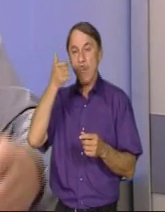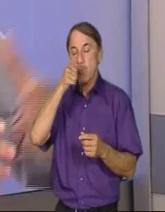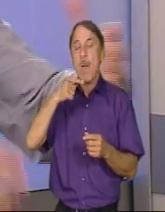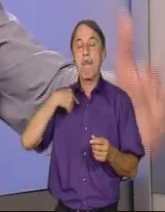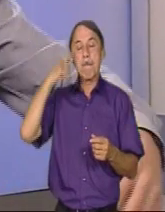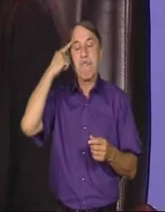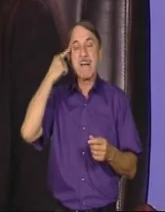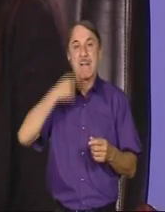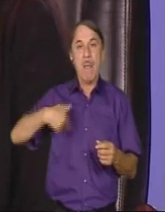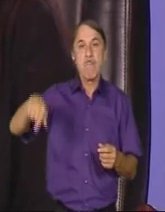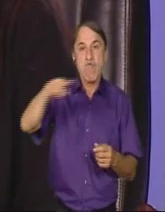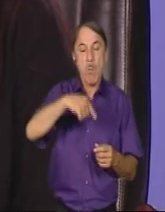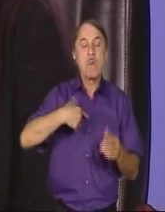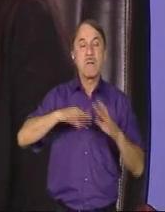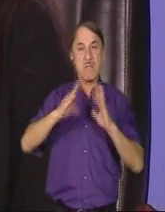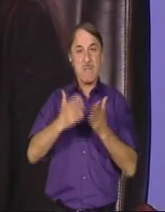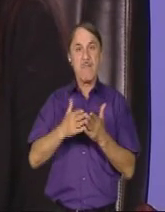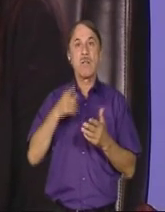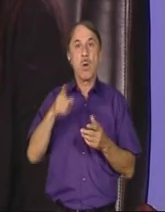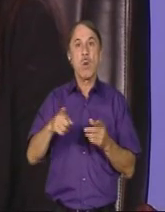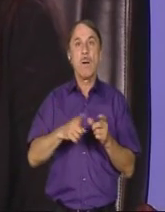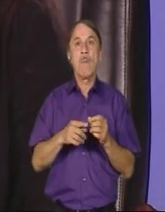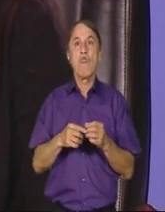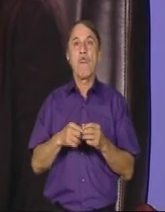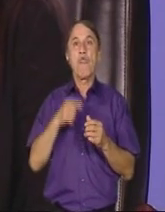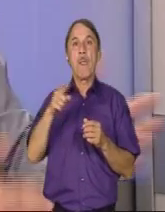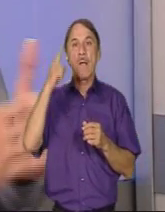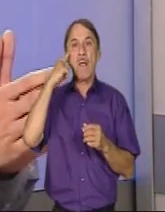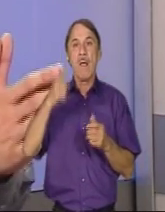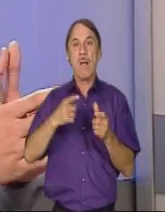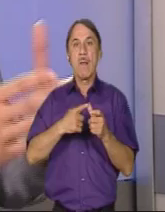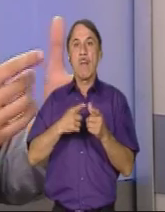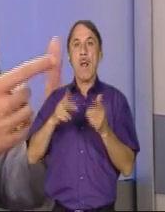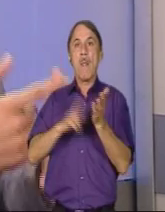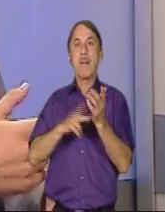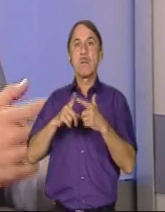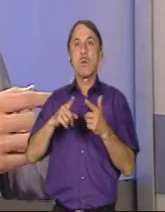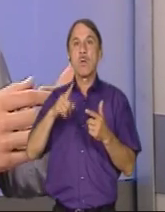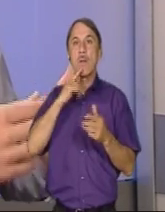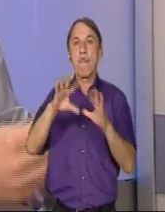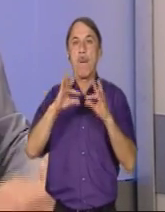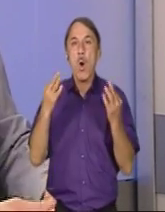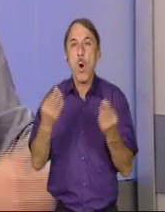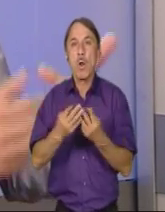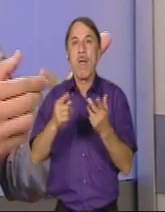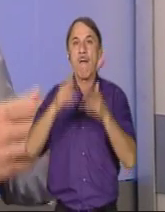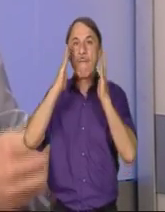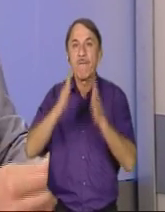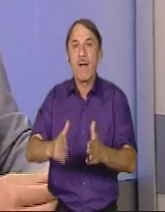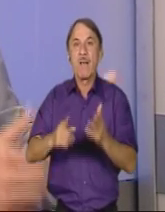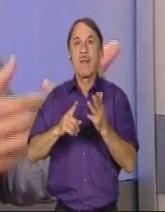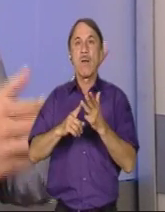1. Znaju šta mislimo o Haškom tribunalu, o Srebrenici, o čemu god hoćete. Ljudi znaju da smo mi tradicionalisti, ljudi okrenuti